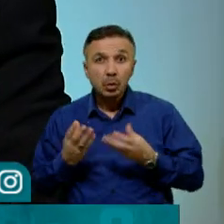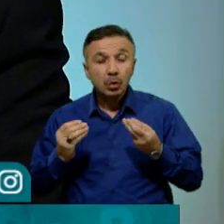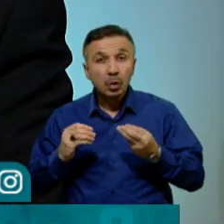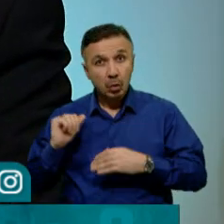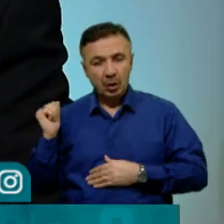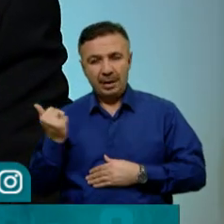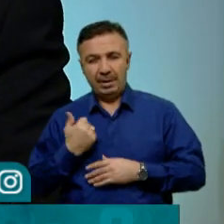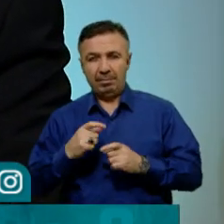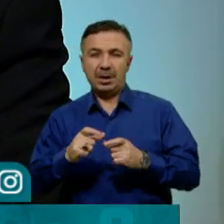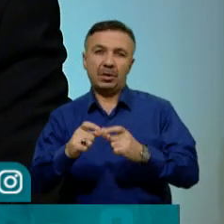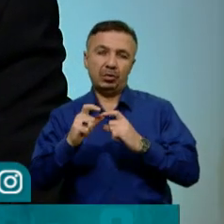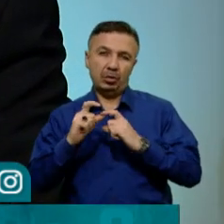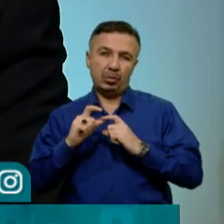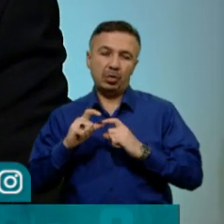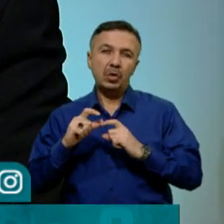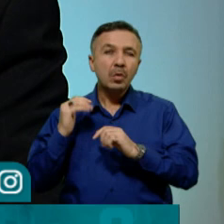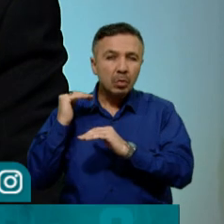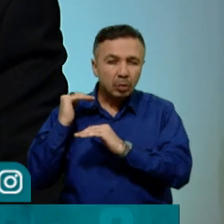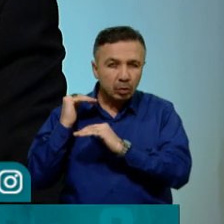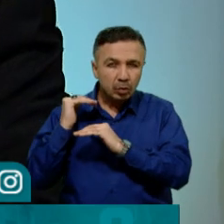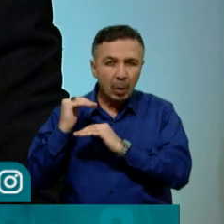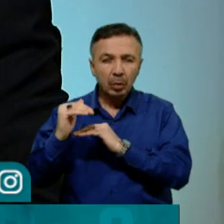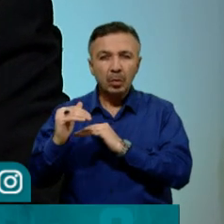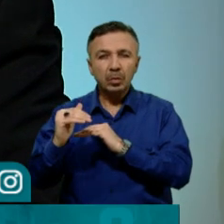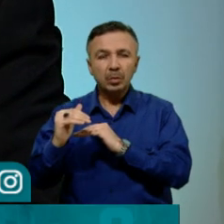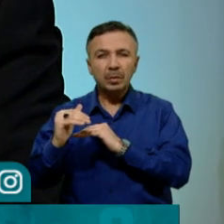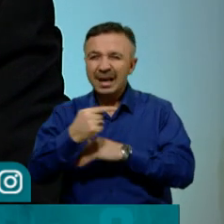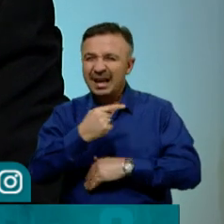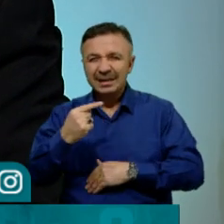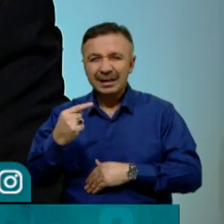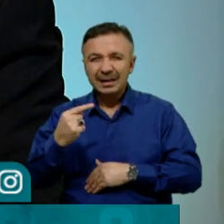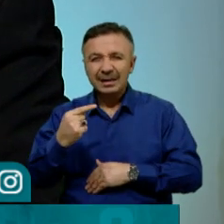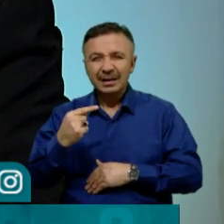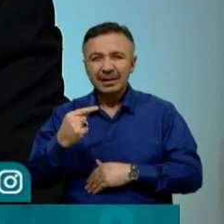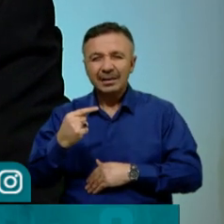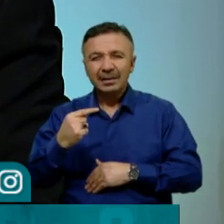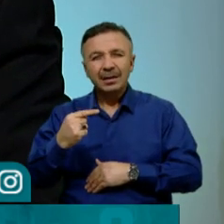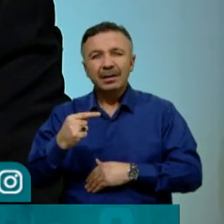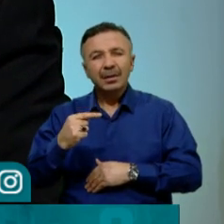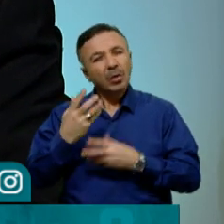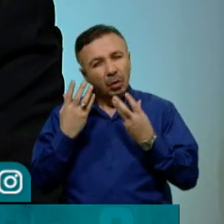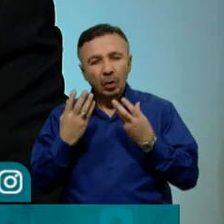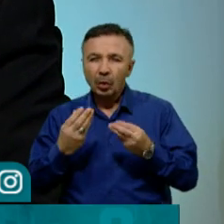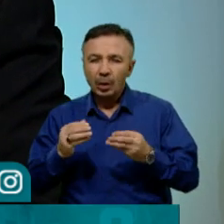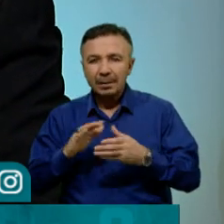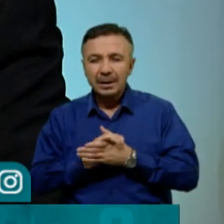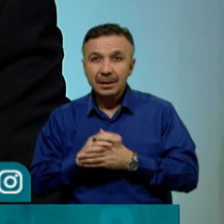önemli bir soru Belki toplumumuzun bu konuda bilgisinde de bir noksanlık olabilir Muhterem kardeşim